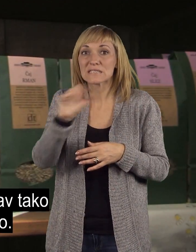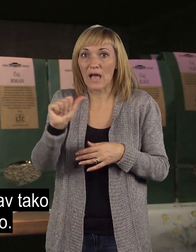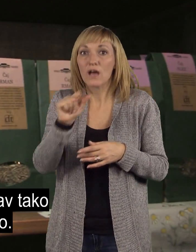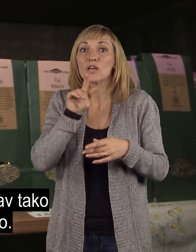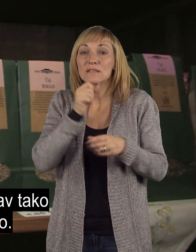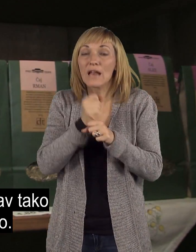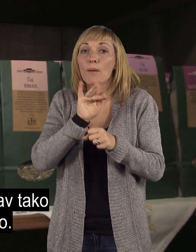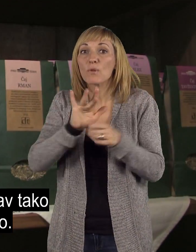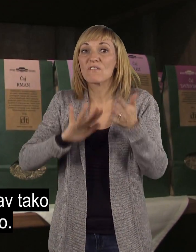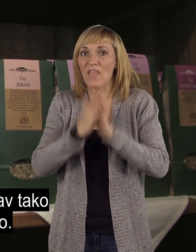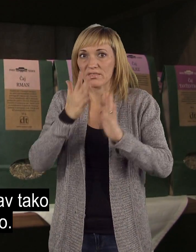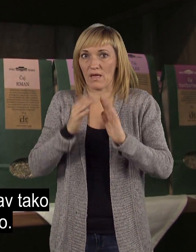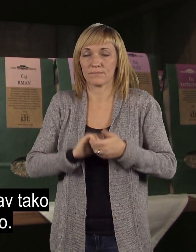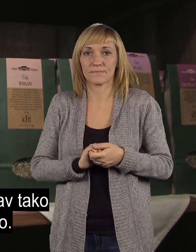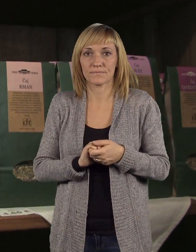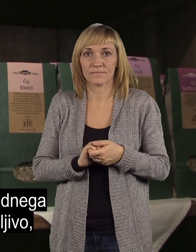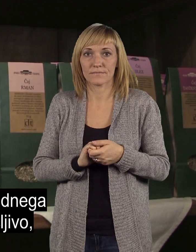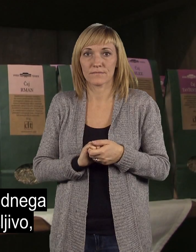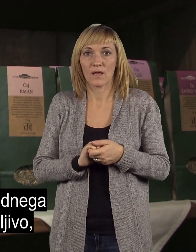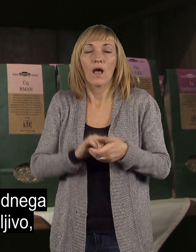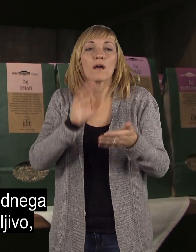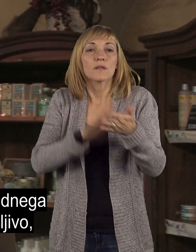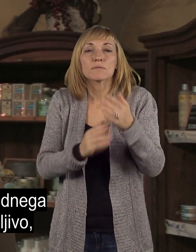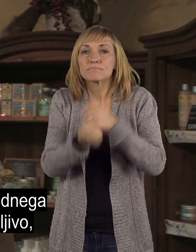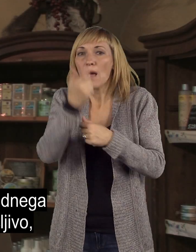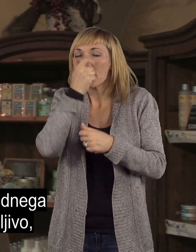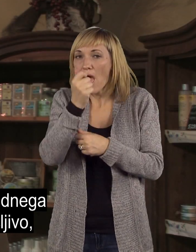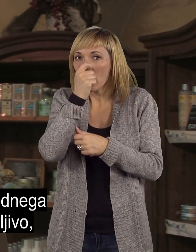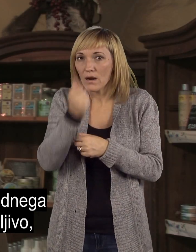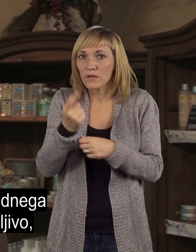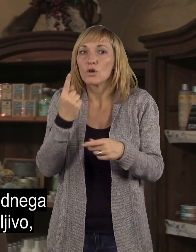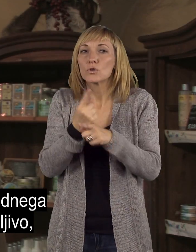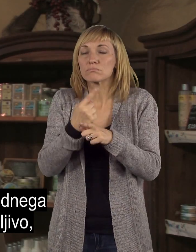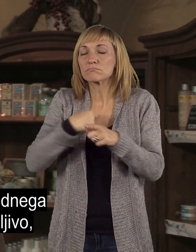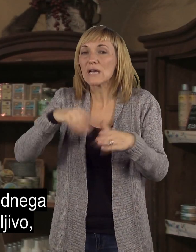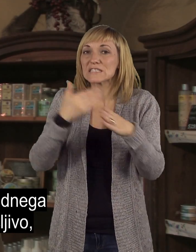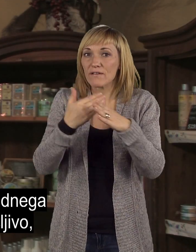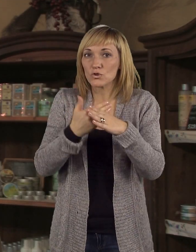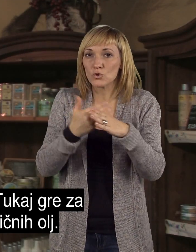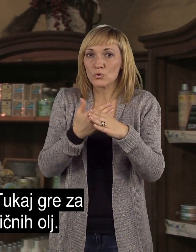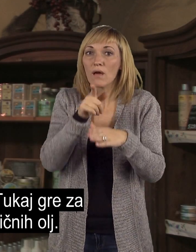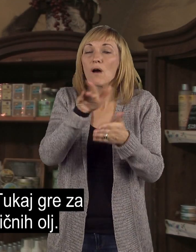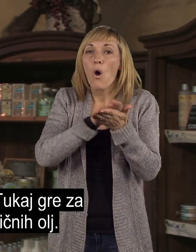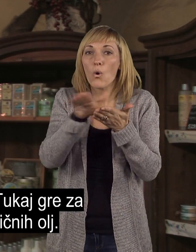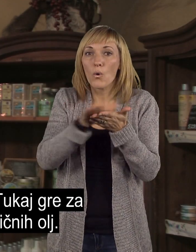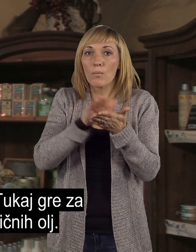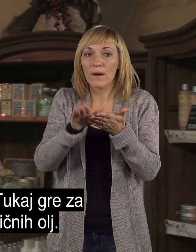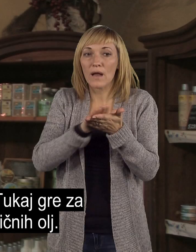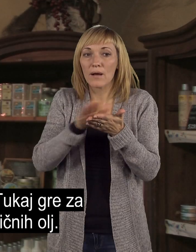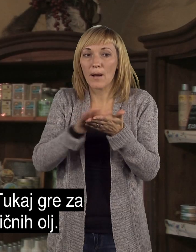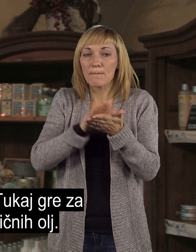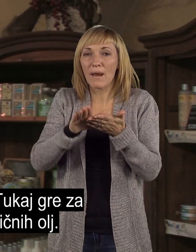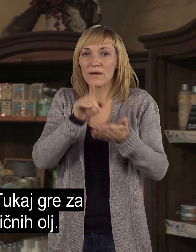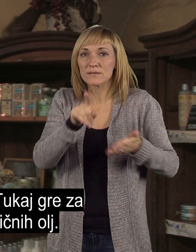tudi protivnetno. Če že pride do kakšnega prehladnega obolenja, je zelo priporočljivo, da uporabljamo